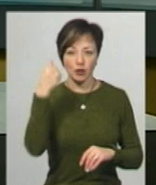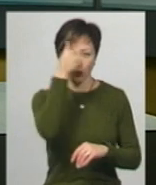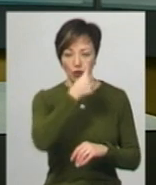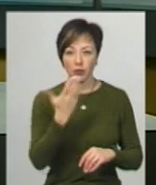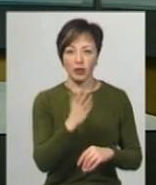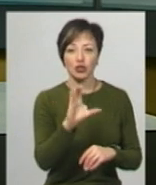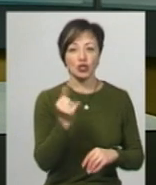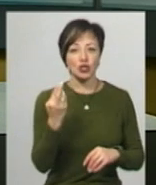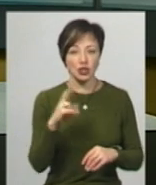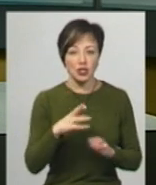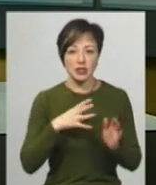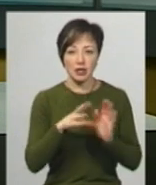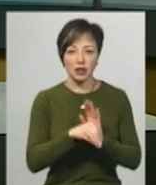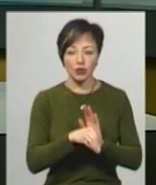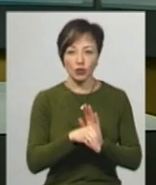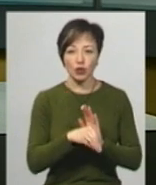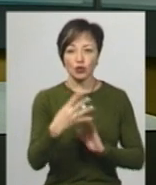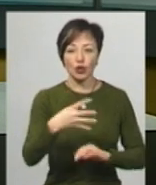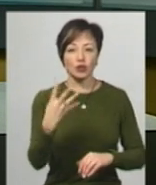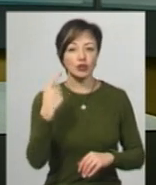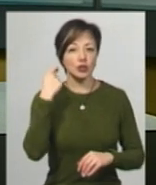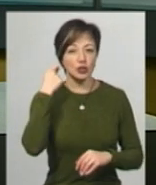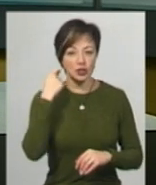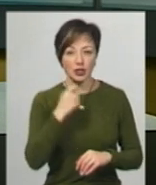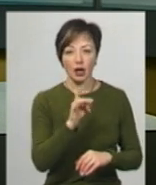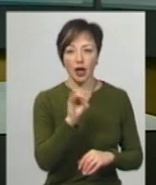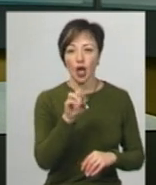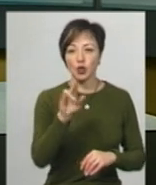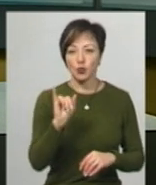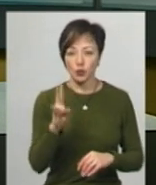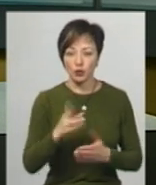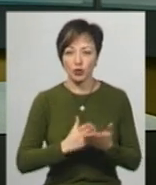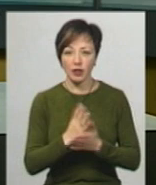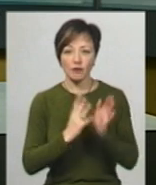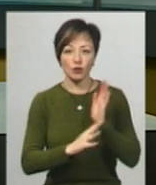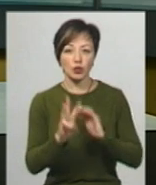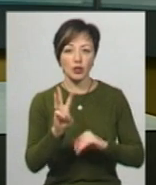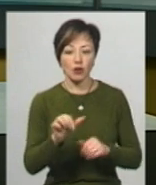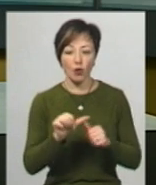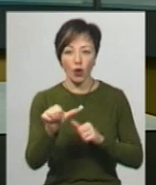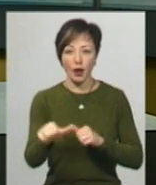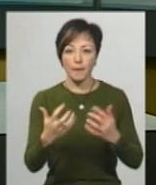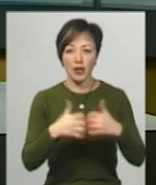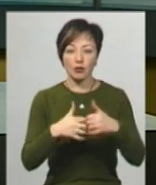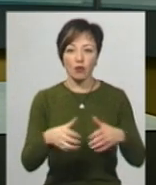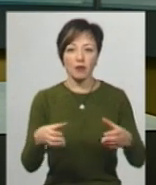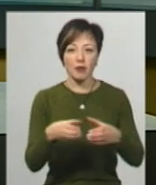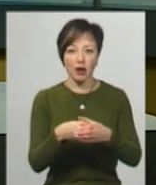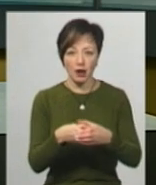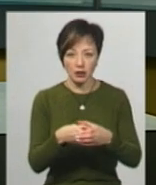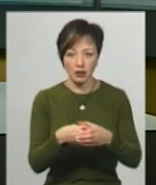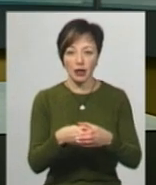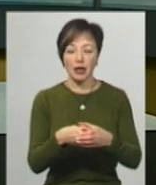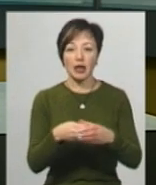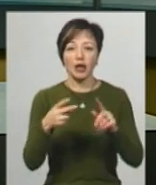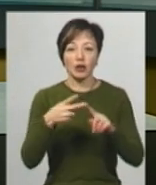5 січня на сході країни загинули 44-річний Сергій Рацун, котрий служив у 93-й окремій механізованій бригаді «Холодний